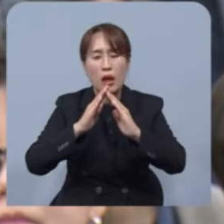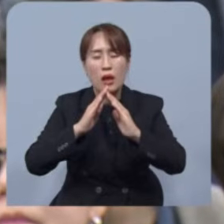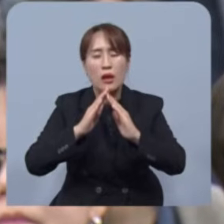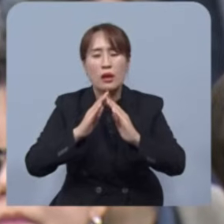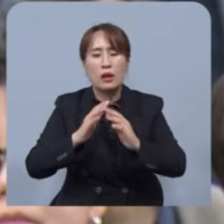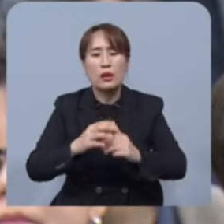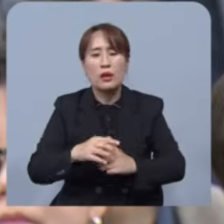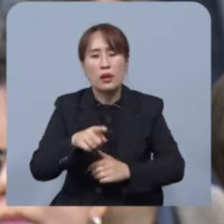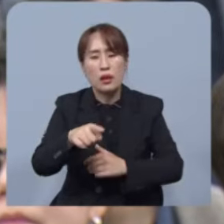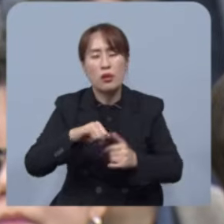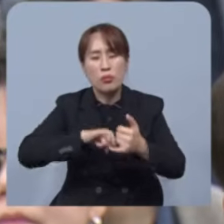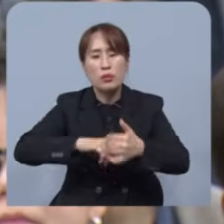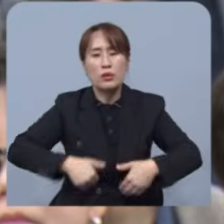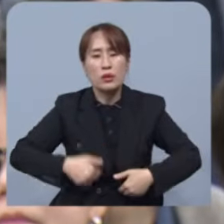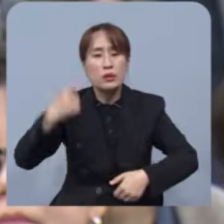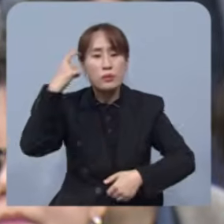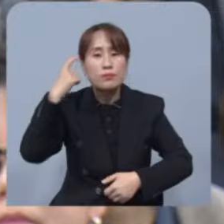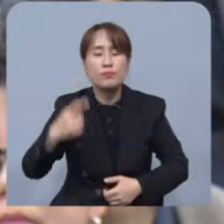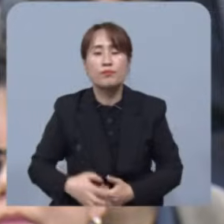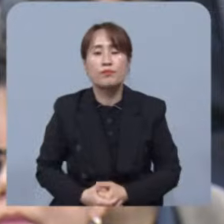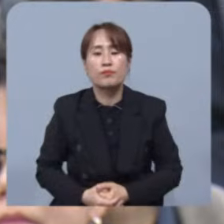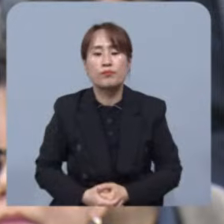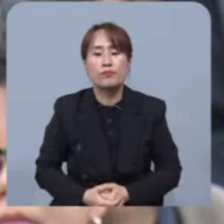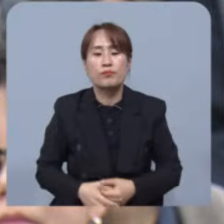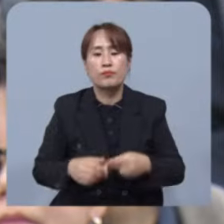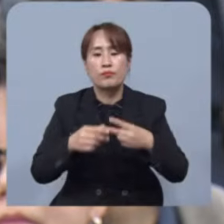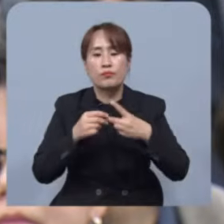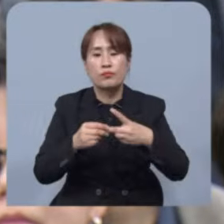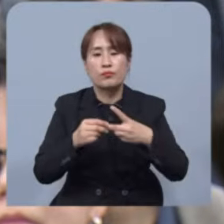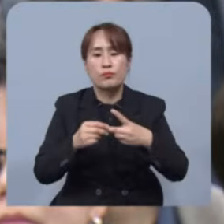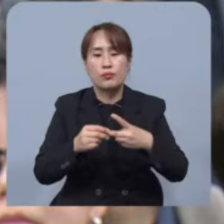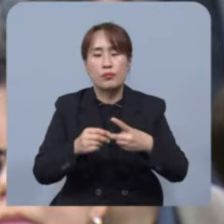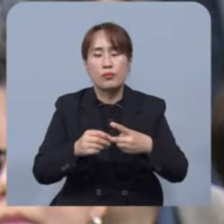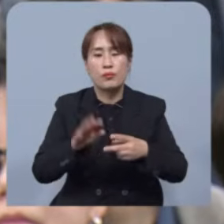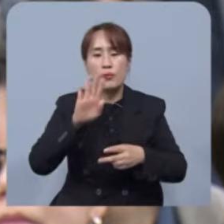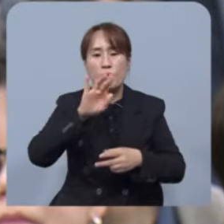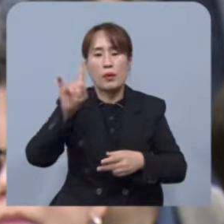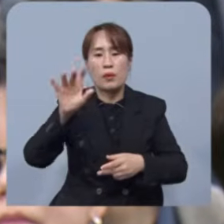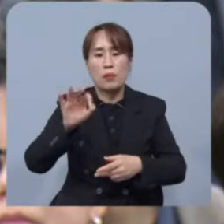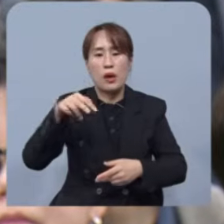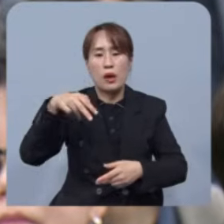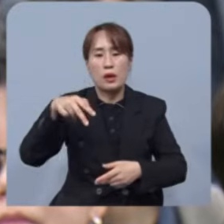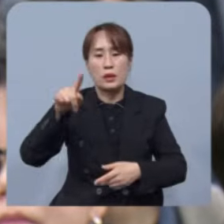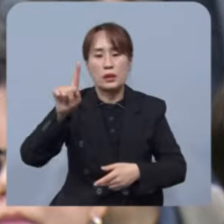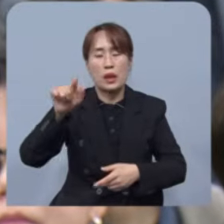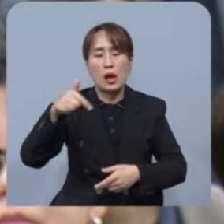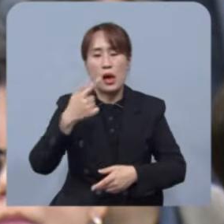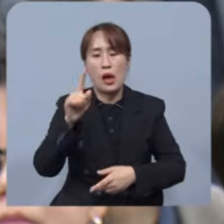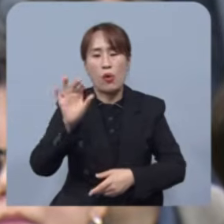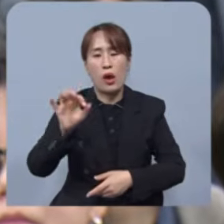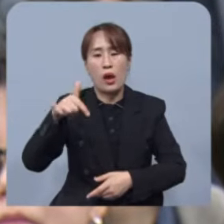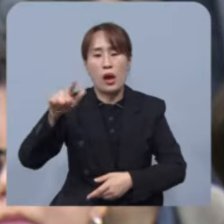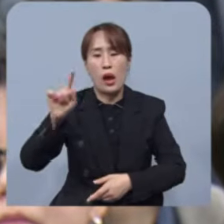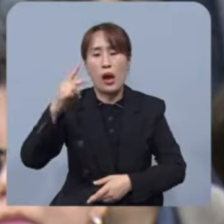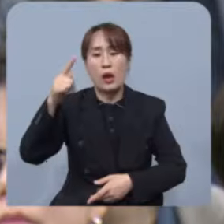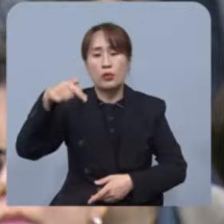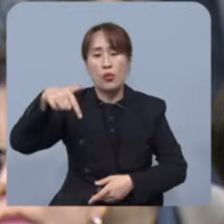게 필요하지 않는가라는 생각이 들고요. 두 번째는 이제 방사관 가속기 관련해서 또 한 가지